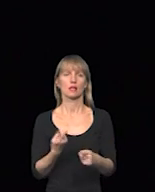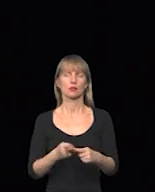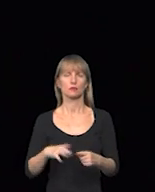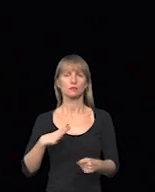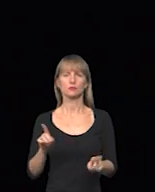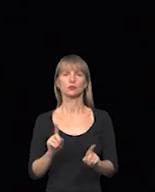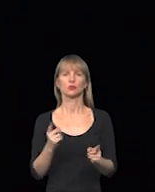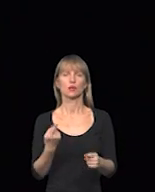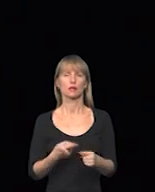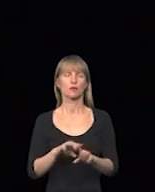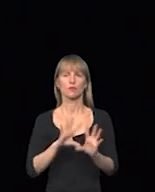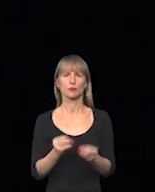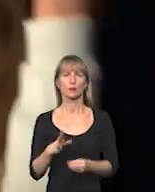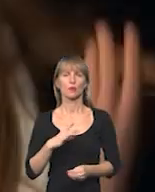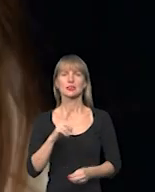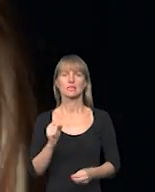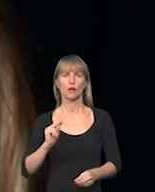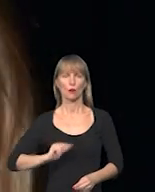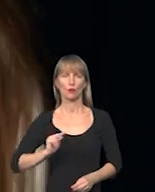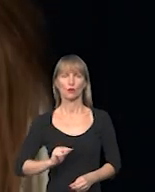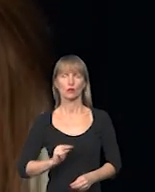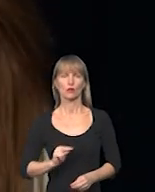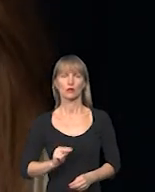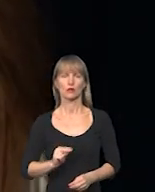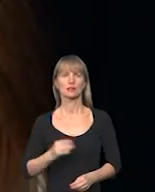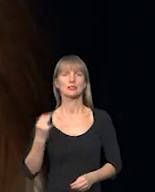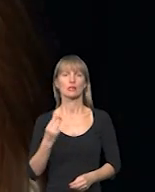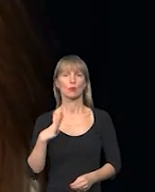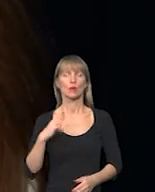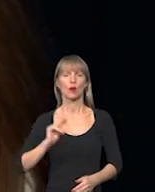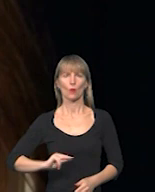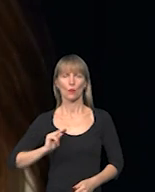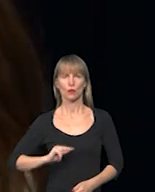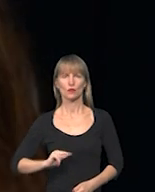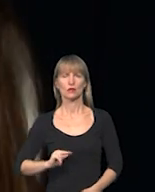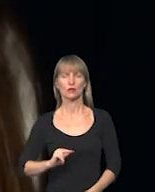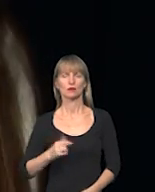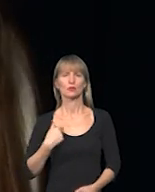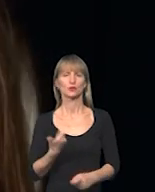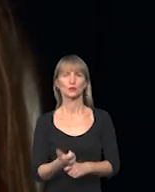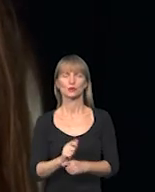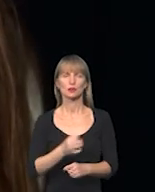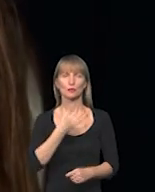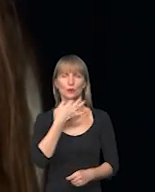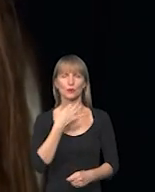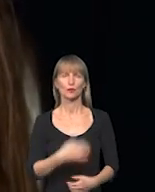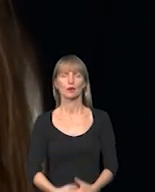це взагалі була за робота. Ось цікава дуже була робота. Мені дуже сподобалося.